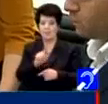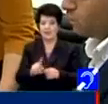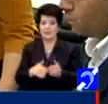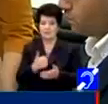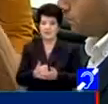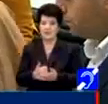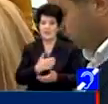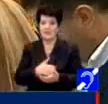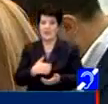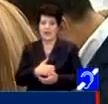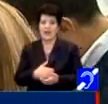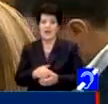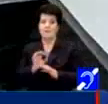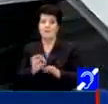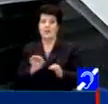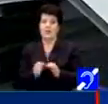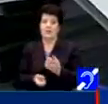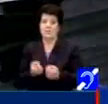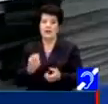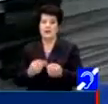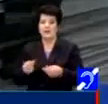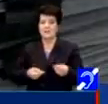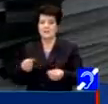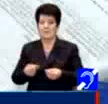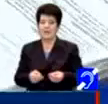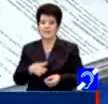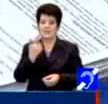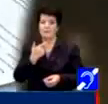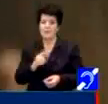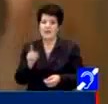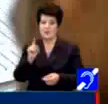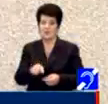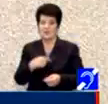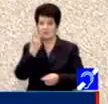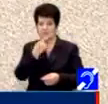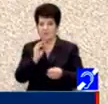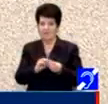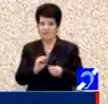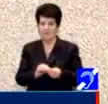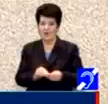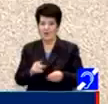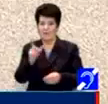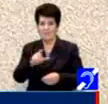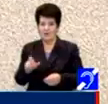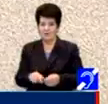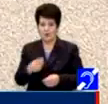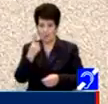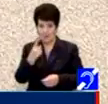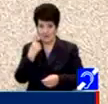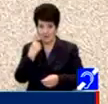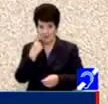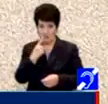șefia capitalei, pe motiv că, aparent, unele semnături ar fi aparținut aceleiași persoane. Motivele subiective când o persoană la